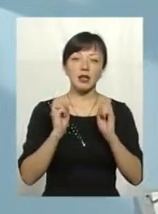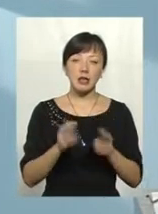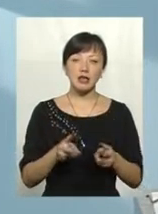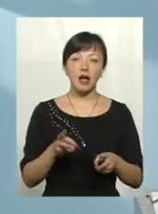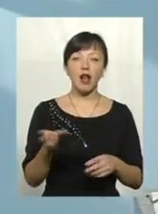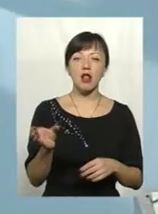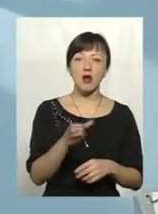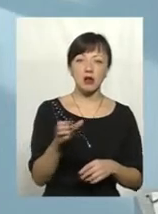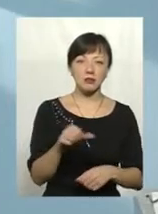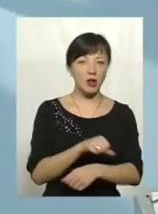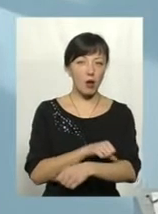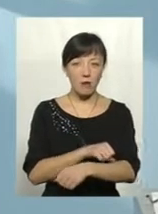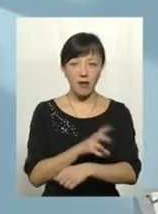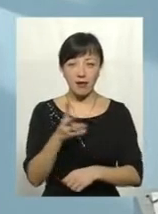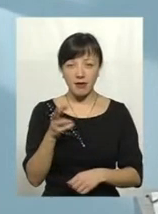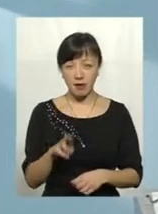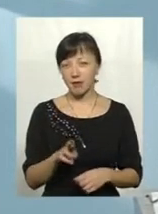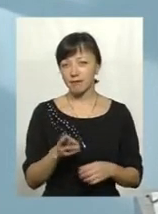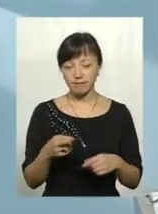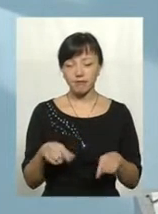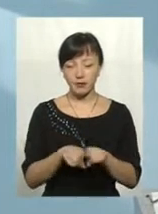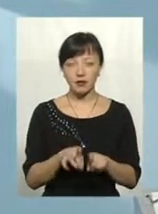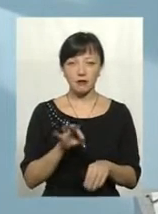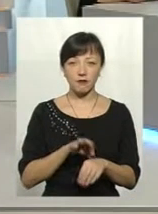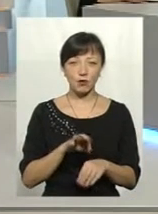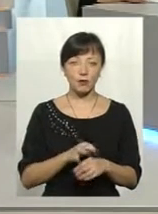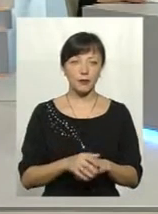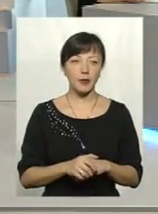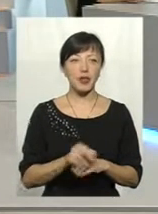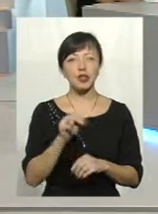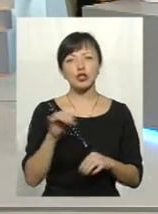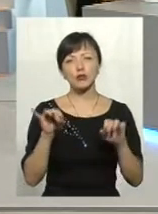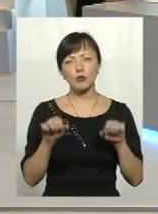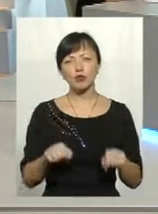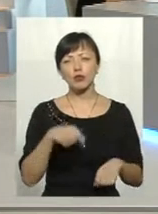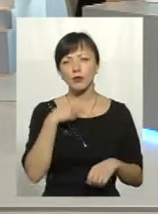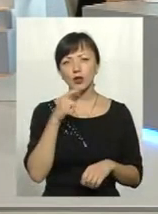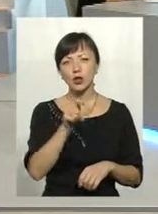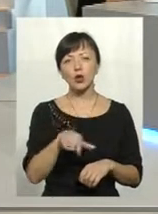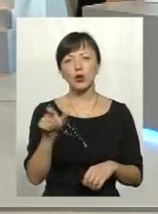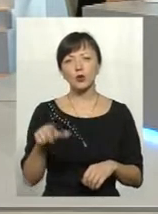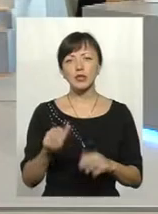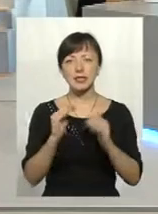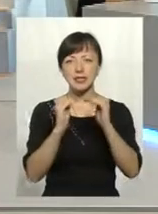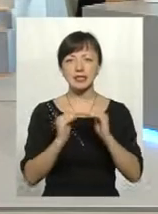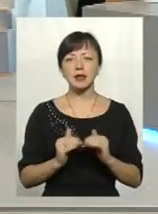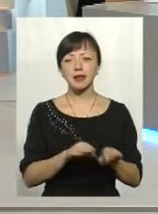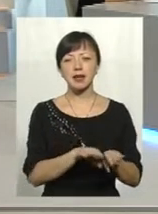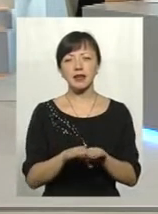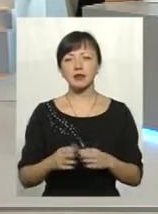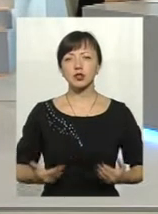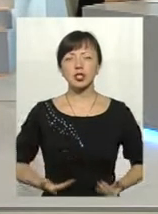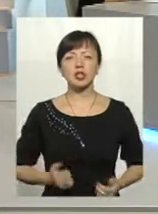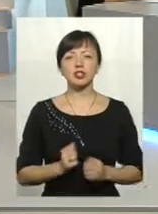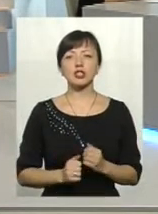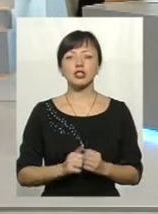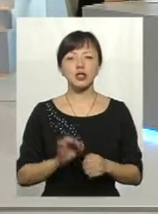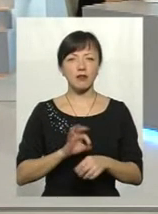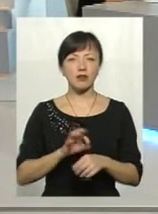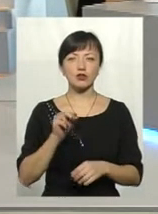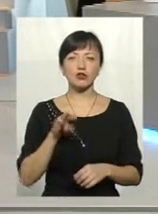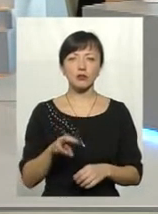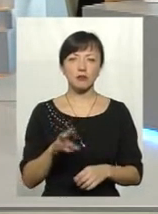алкоголізм, наркоманія, то, звичайно, вони теж хворіють. Ну, чи можна говорити про те, що люди з низьким рівнем життя справді частіше хворіють,